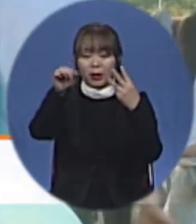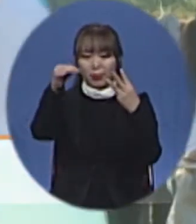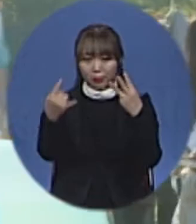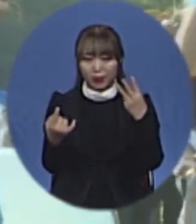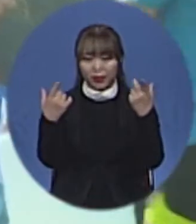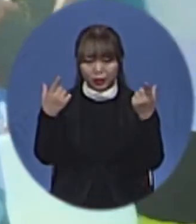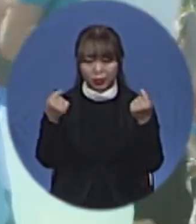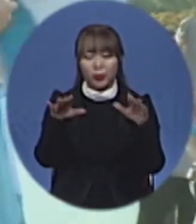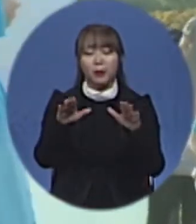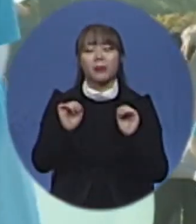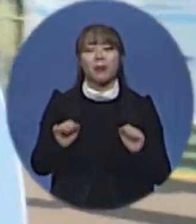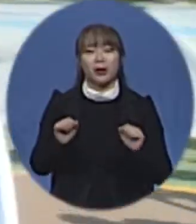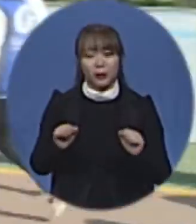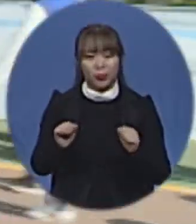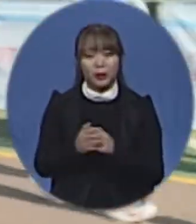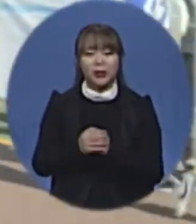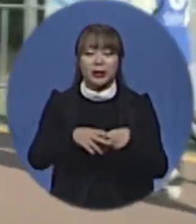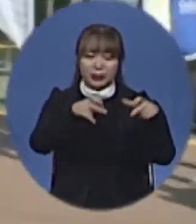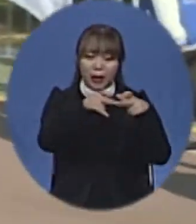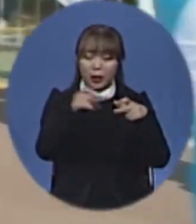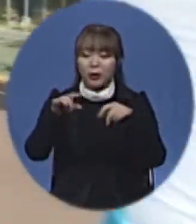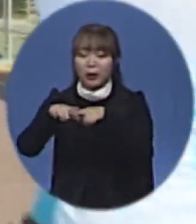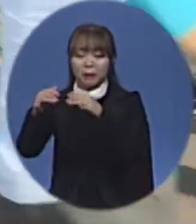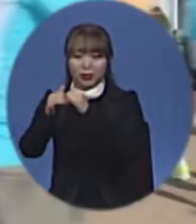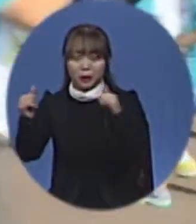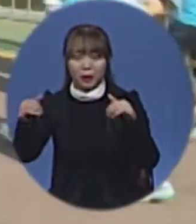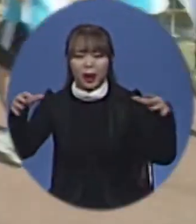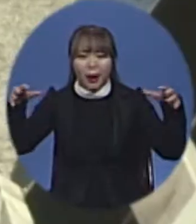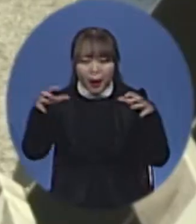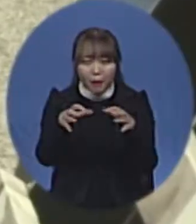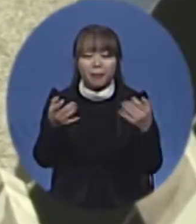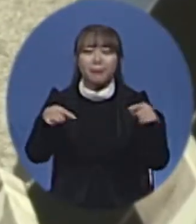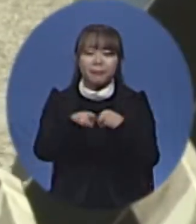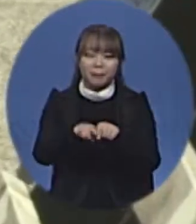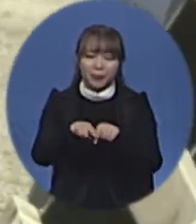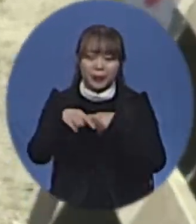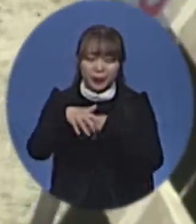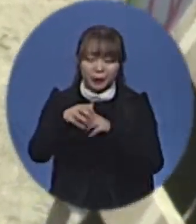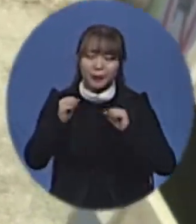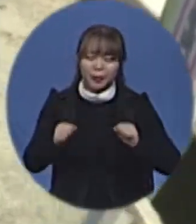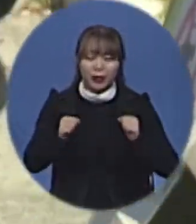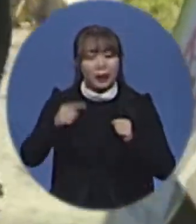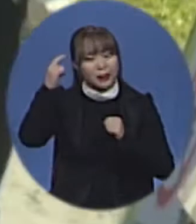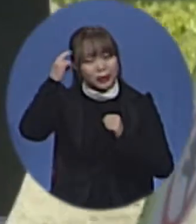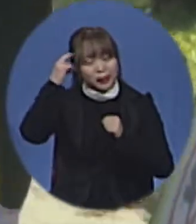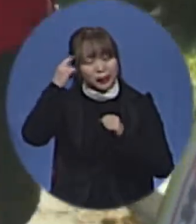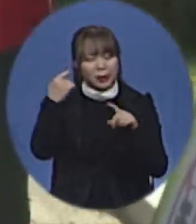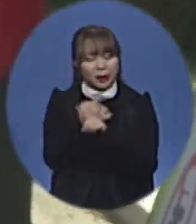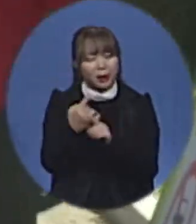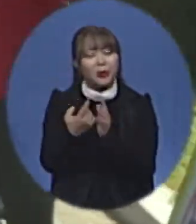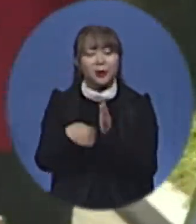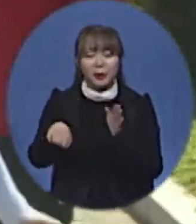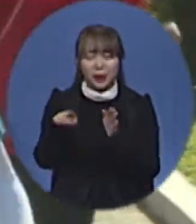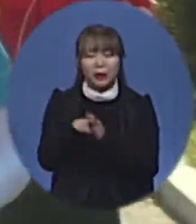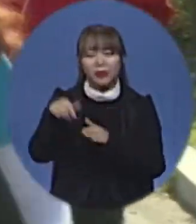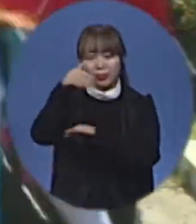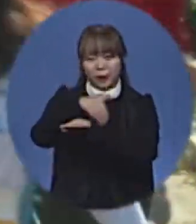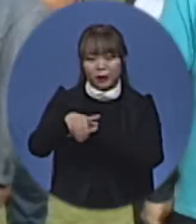맞은 슈퍼블루 마라톤은 장애인과 비장애인이 함께 달리며 장애 인식을 개선하기 위해